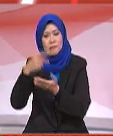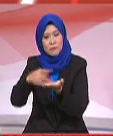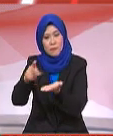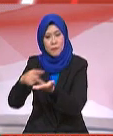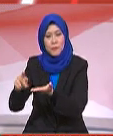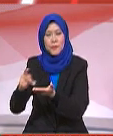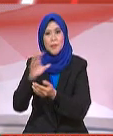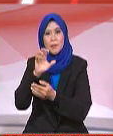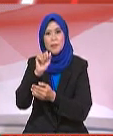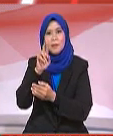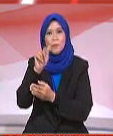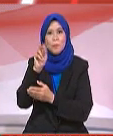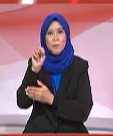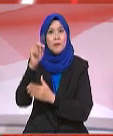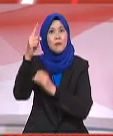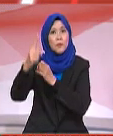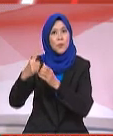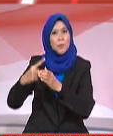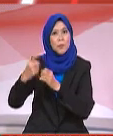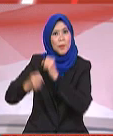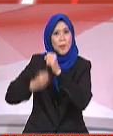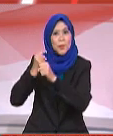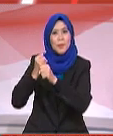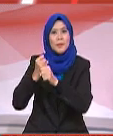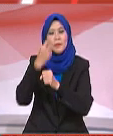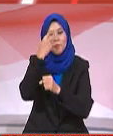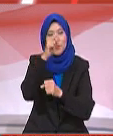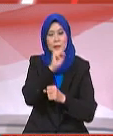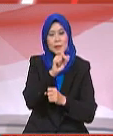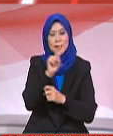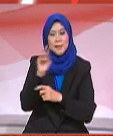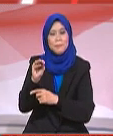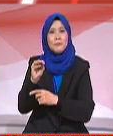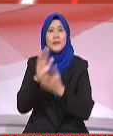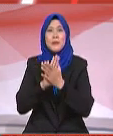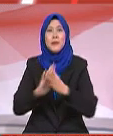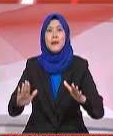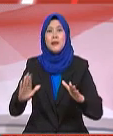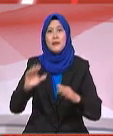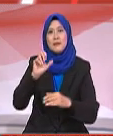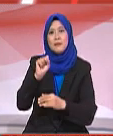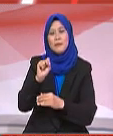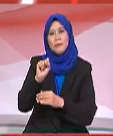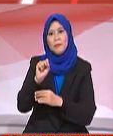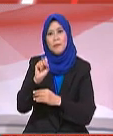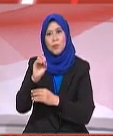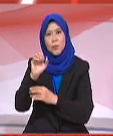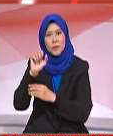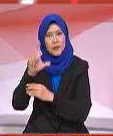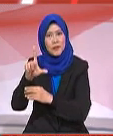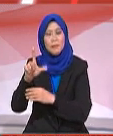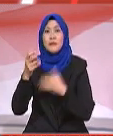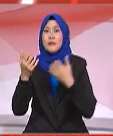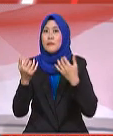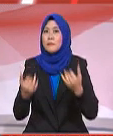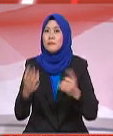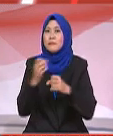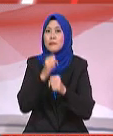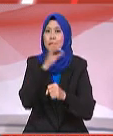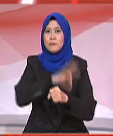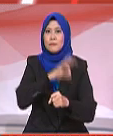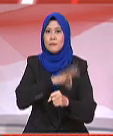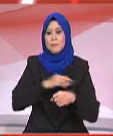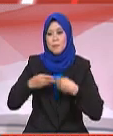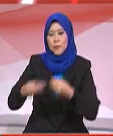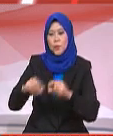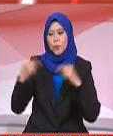sepenuhnya caruman selama setahun menerusi Pelan 2 Skim Keselamatan Sosial Pekerja Sendiri atau SPS Lindung merupakan manfaat yang diberi